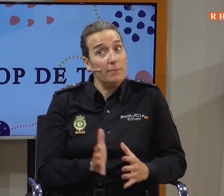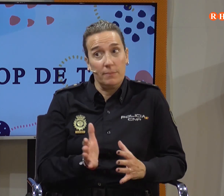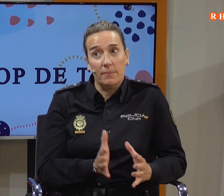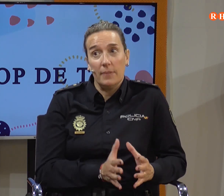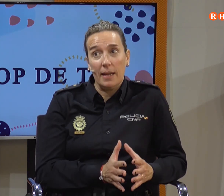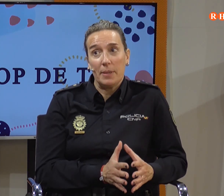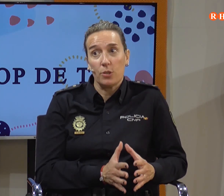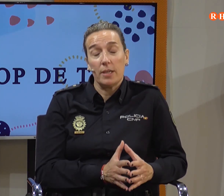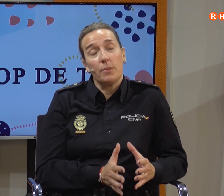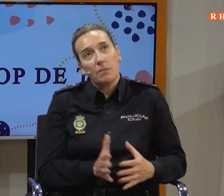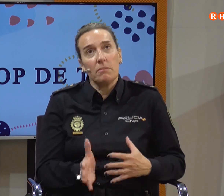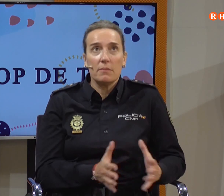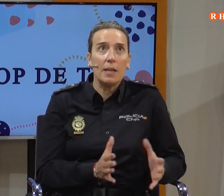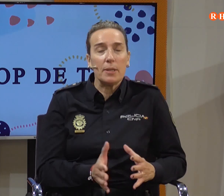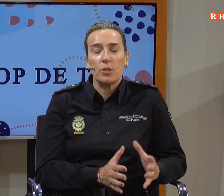Perquè